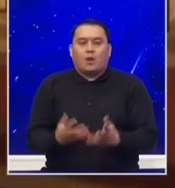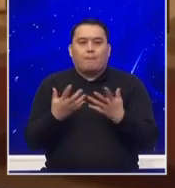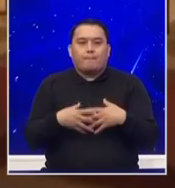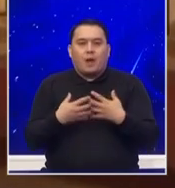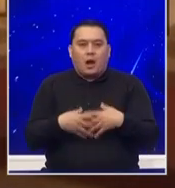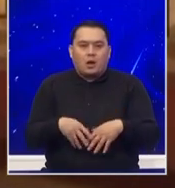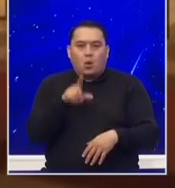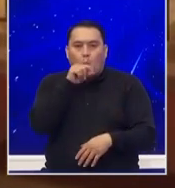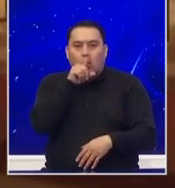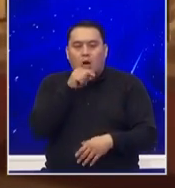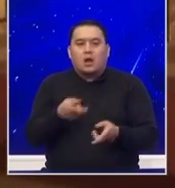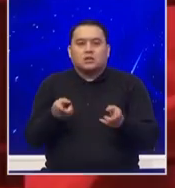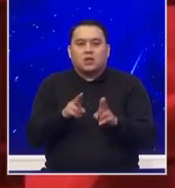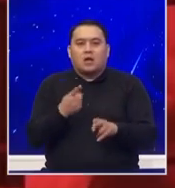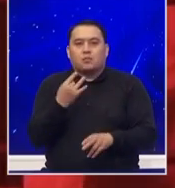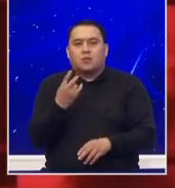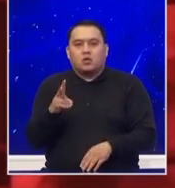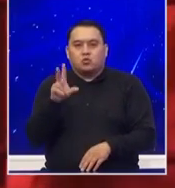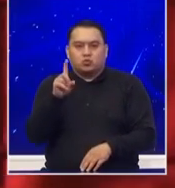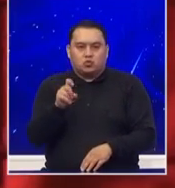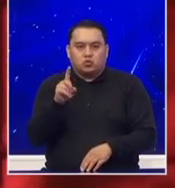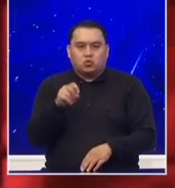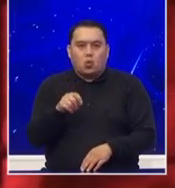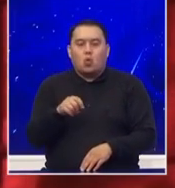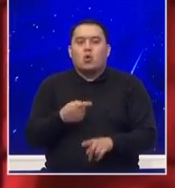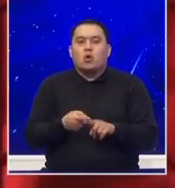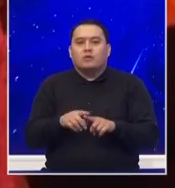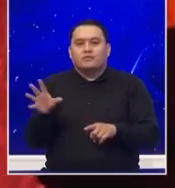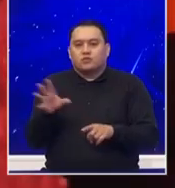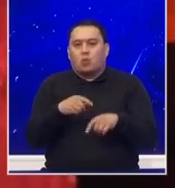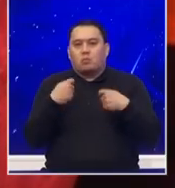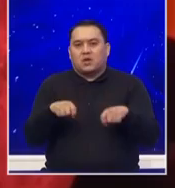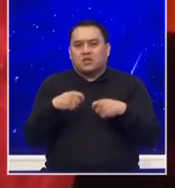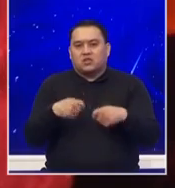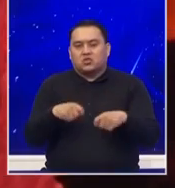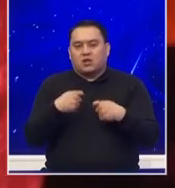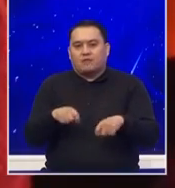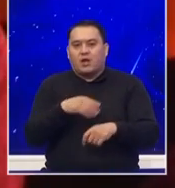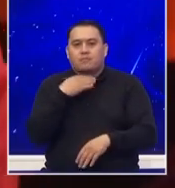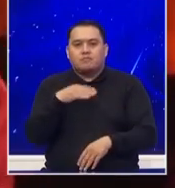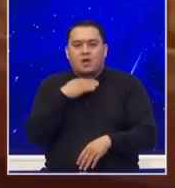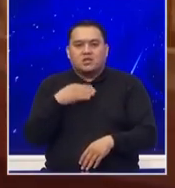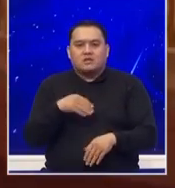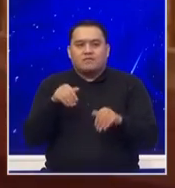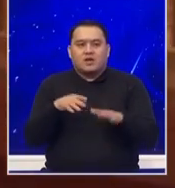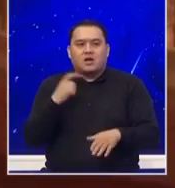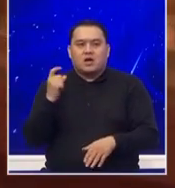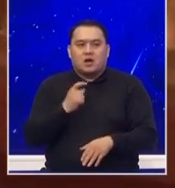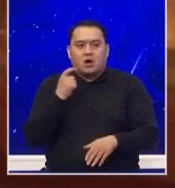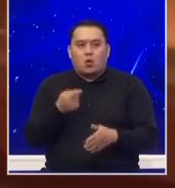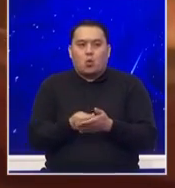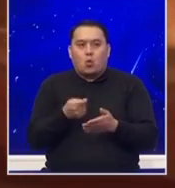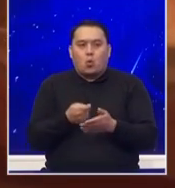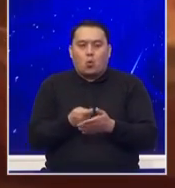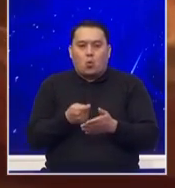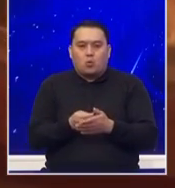кур сейчас остались всего 1 100 000. Забои периодически все еще продолжаются. Это единственный выход экономии корма и